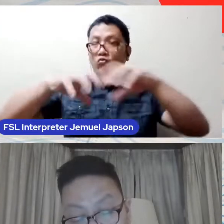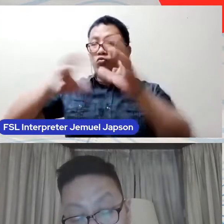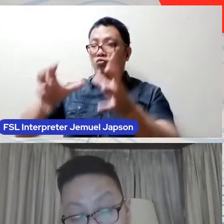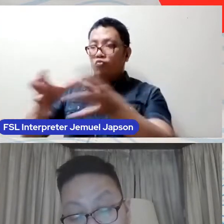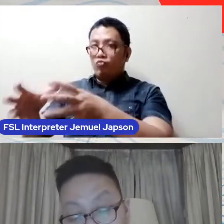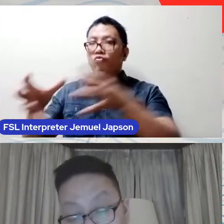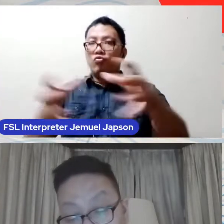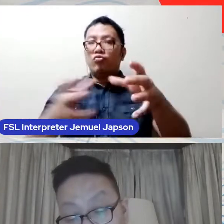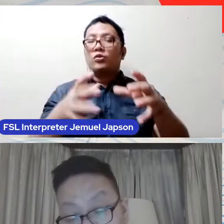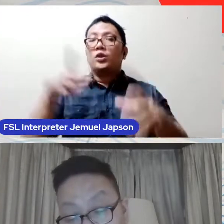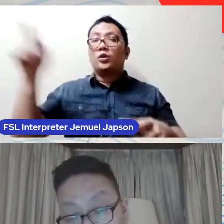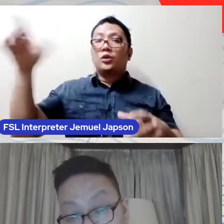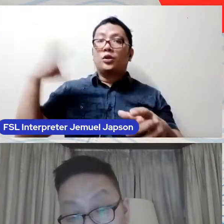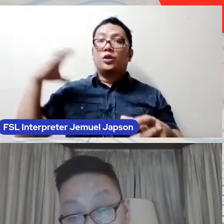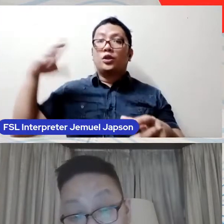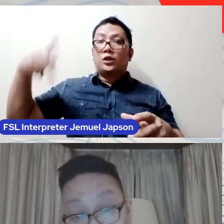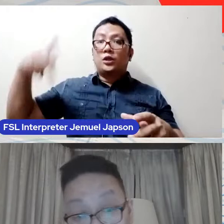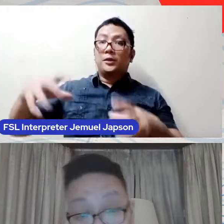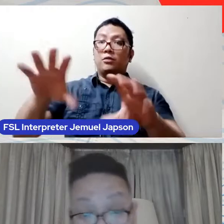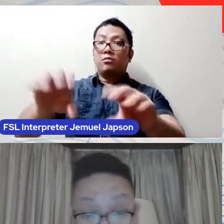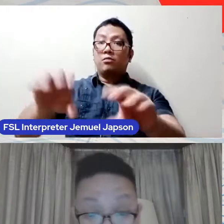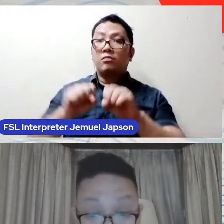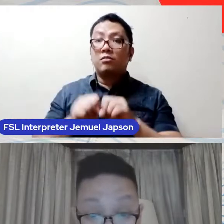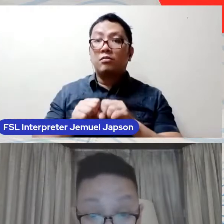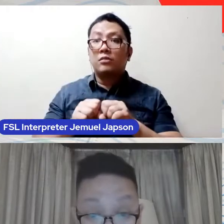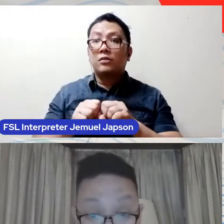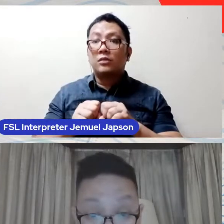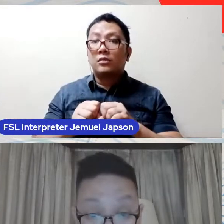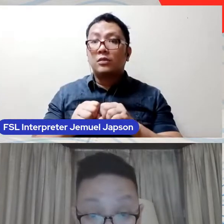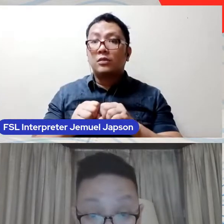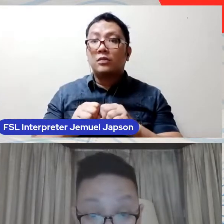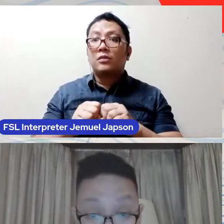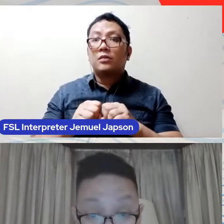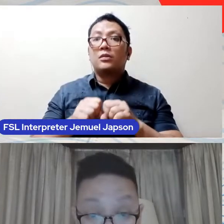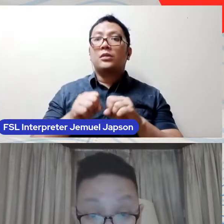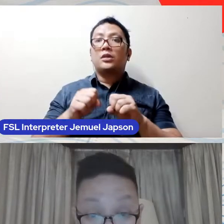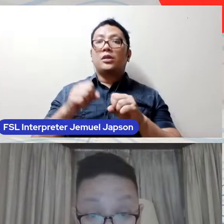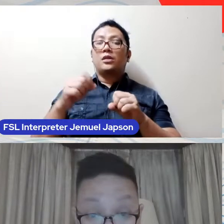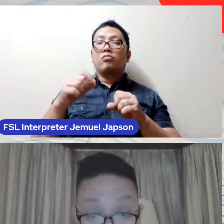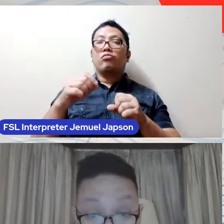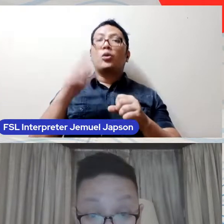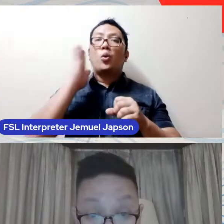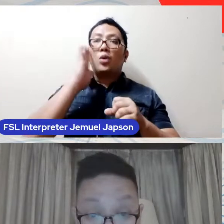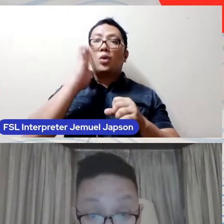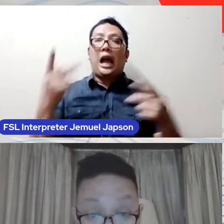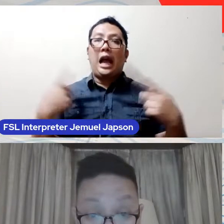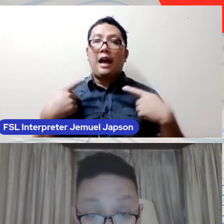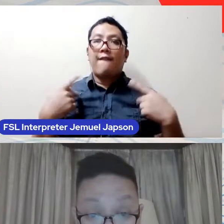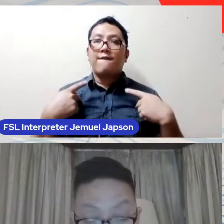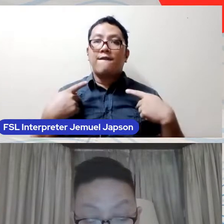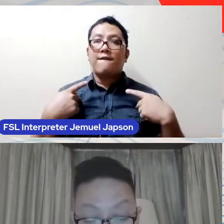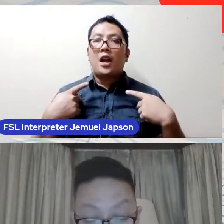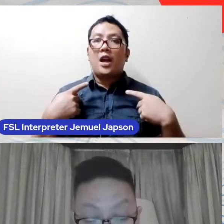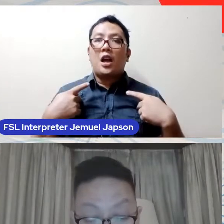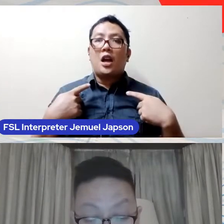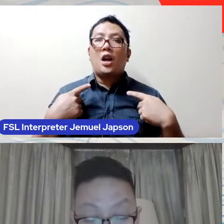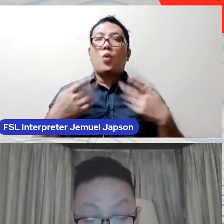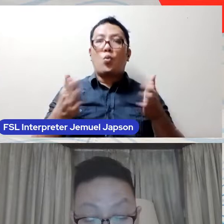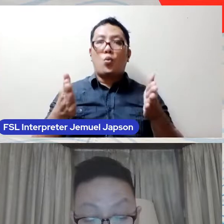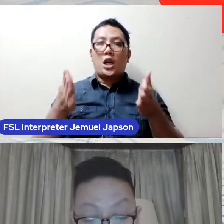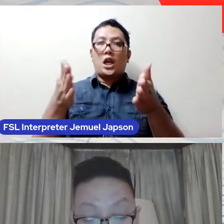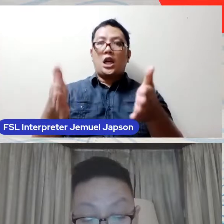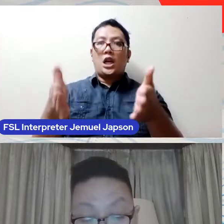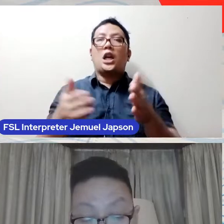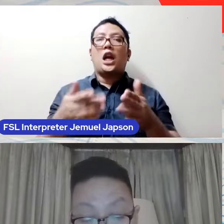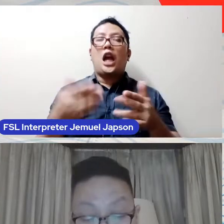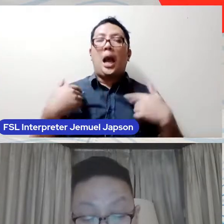po ng chairperson yung bawat isang file. So yung sa sorting na yan, meron din tayong pamamaraan. So nandyan